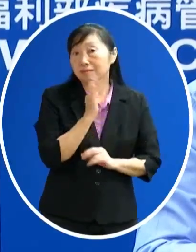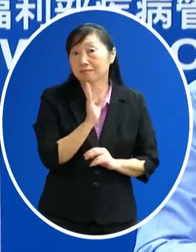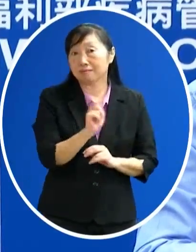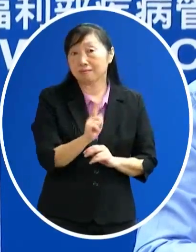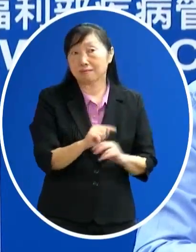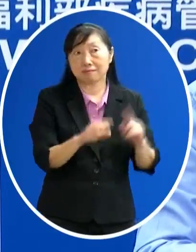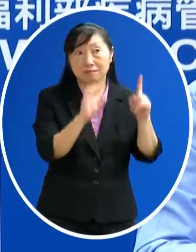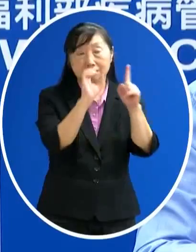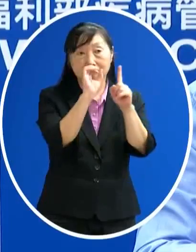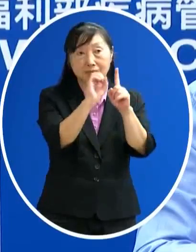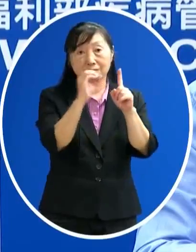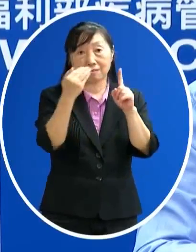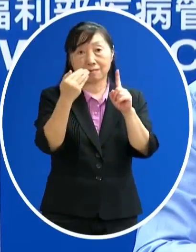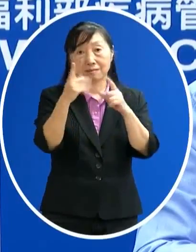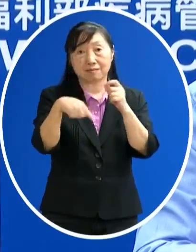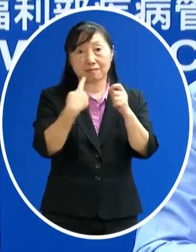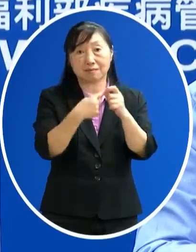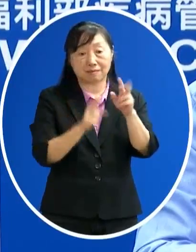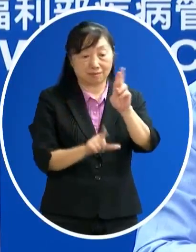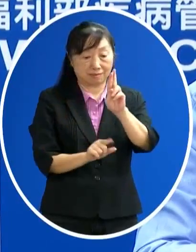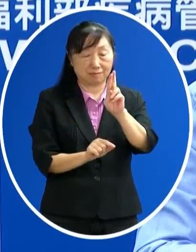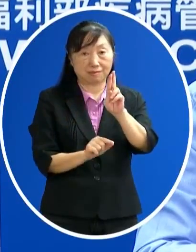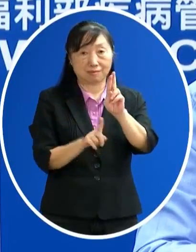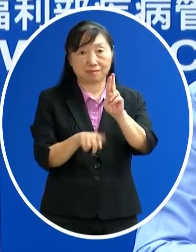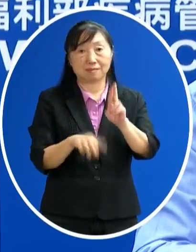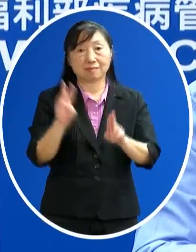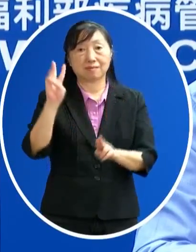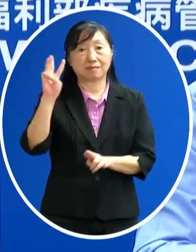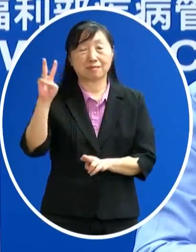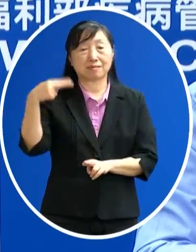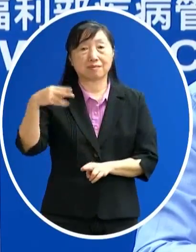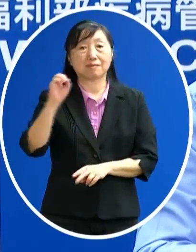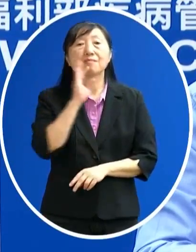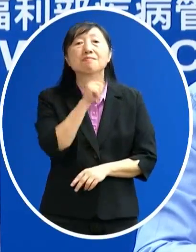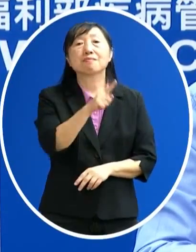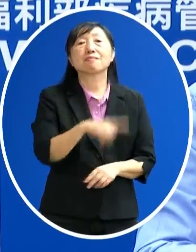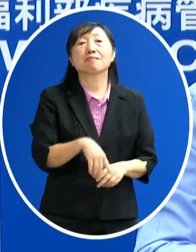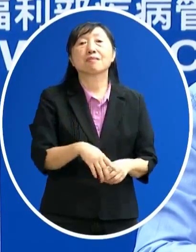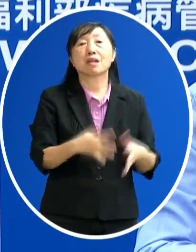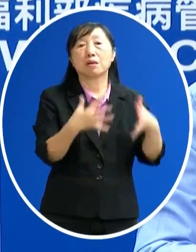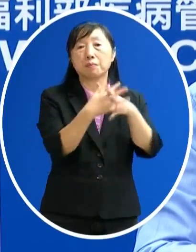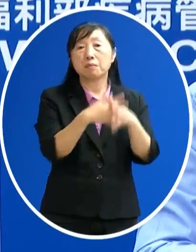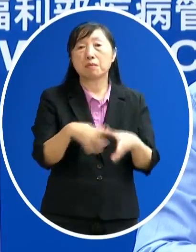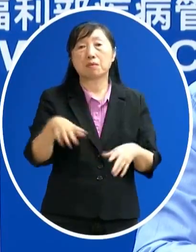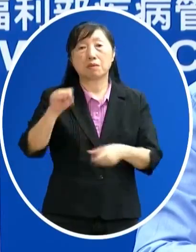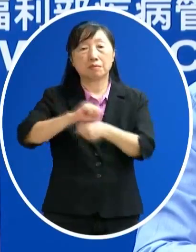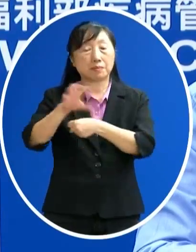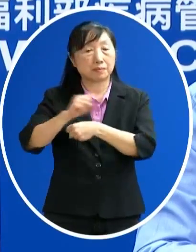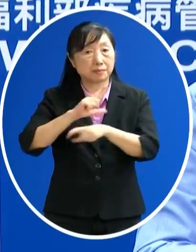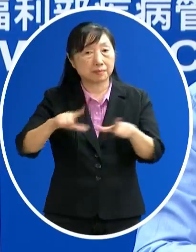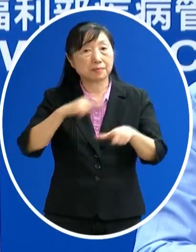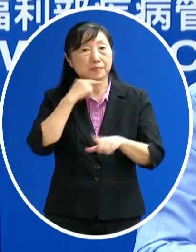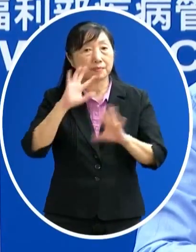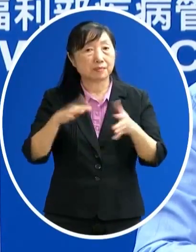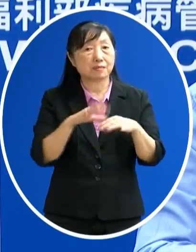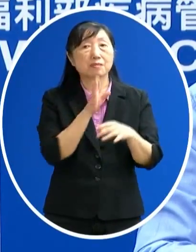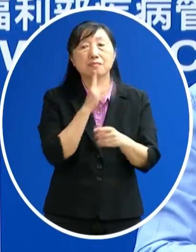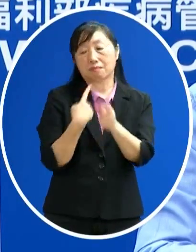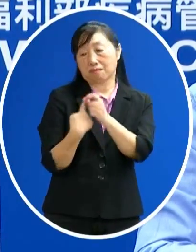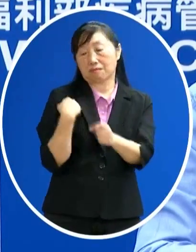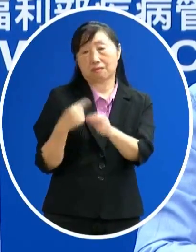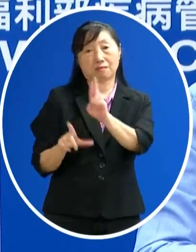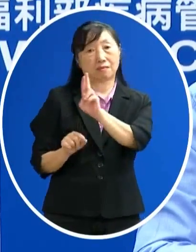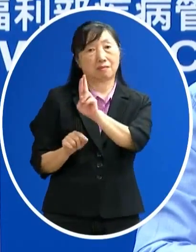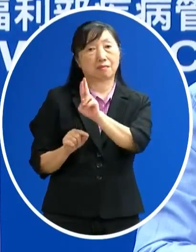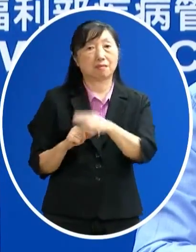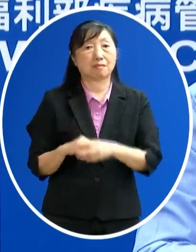在2019年12月WHO 美国加拿大英国都是在去年的十二